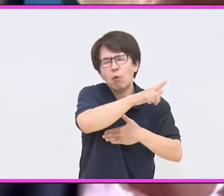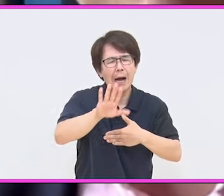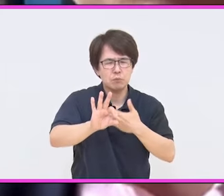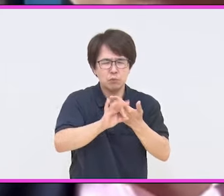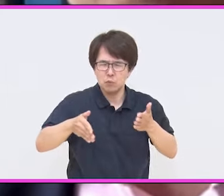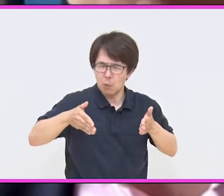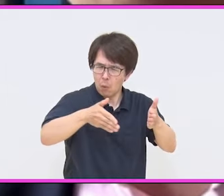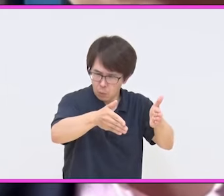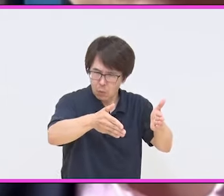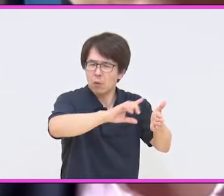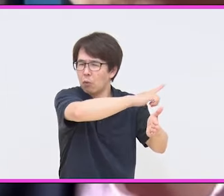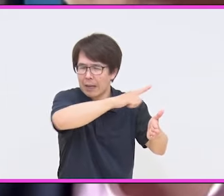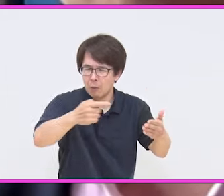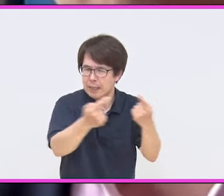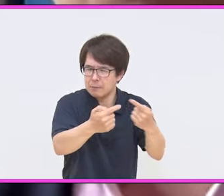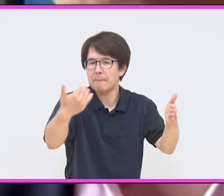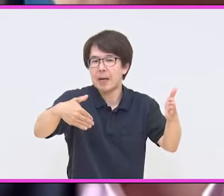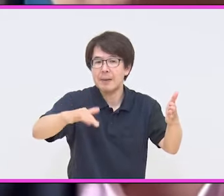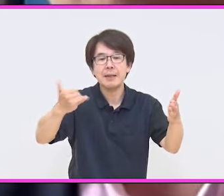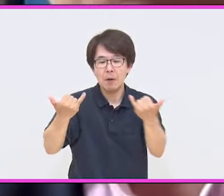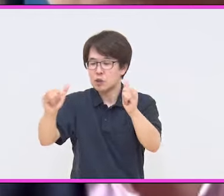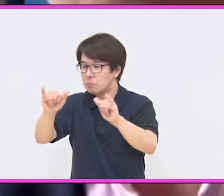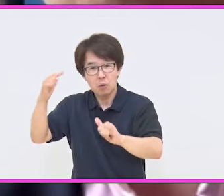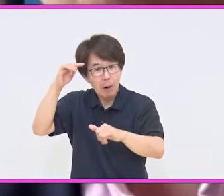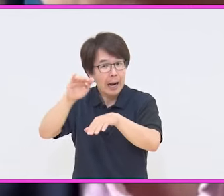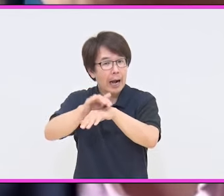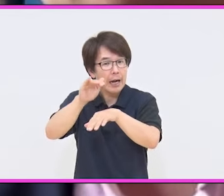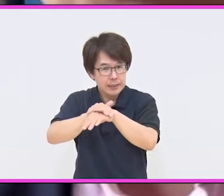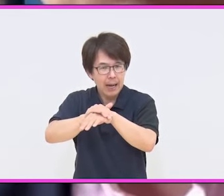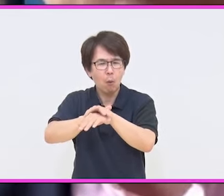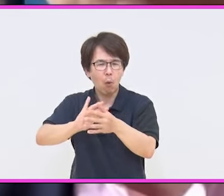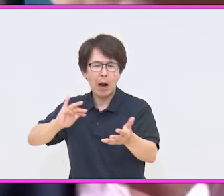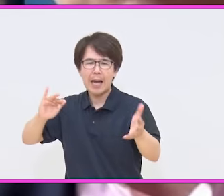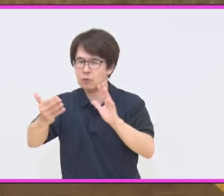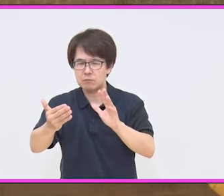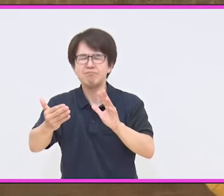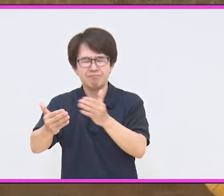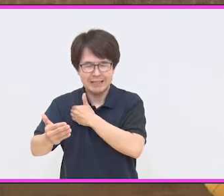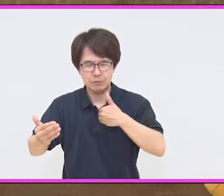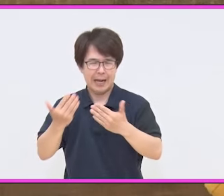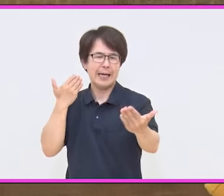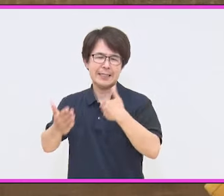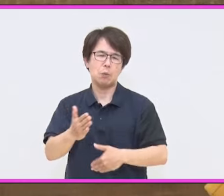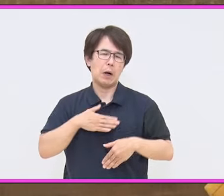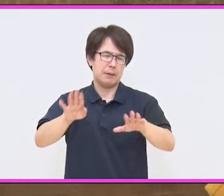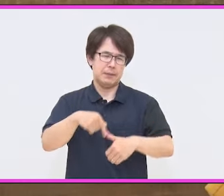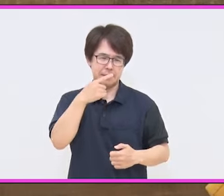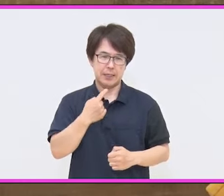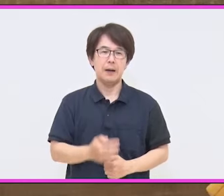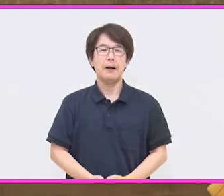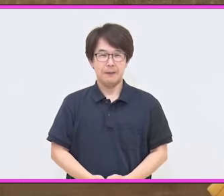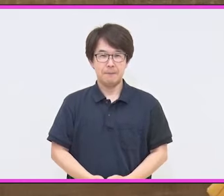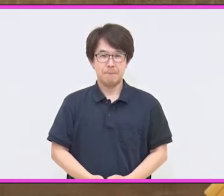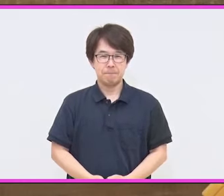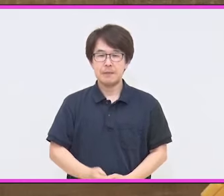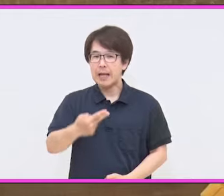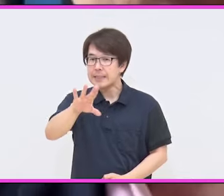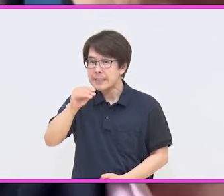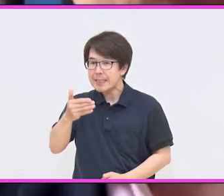have, I think it's quite clear that you can change attitudes. Nick さんはパラサポの活動